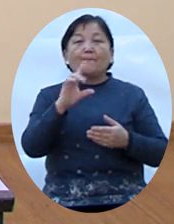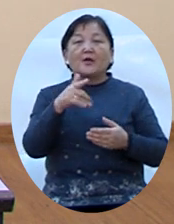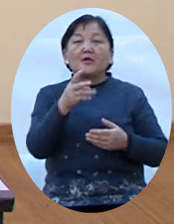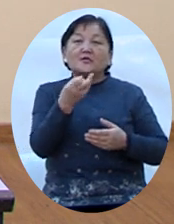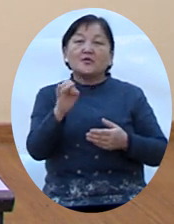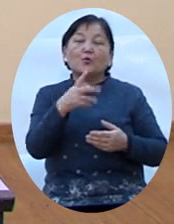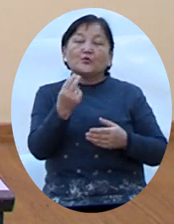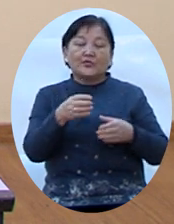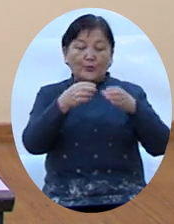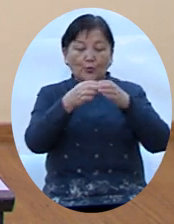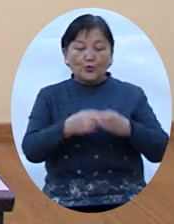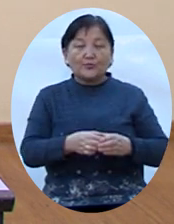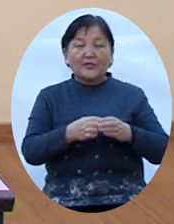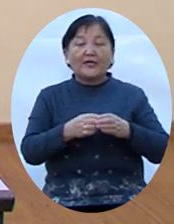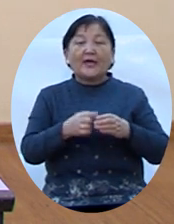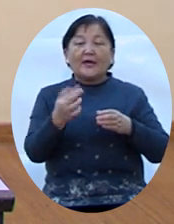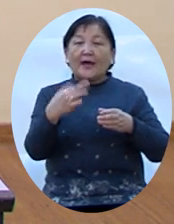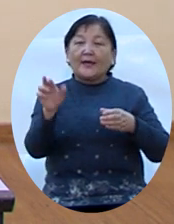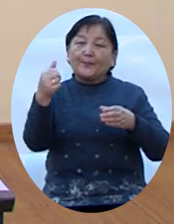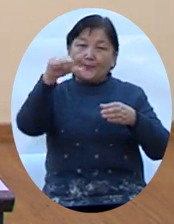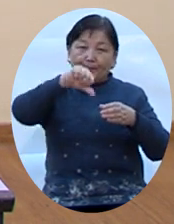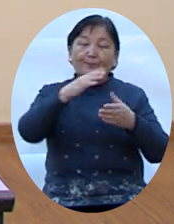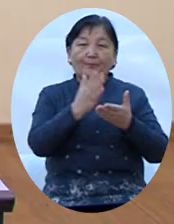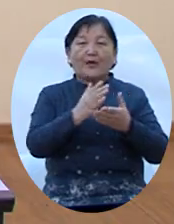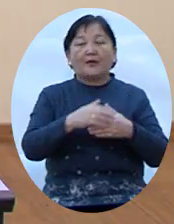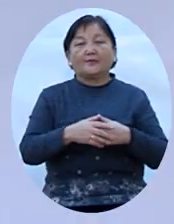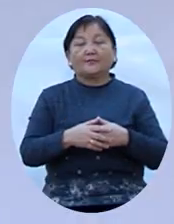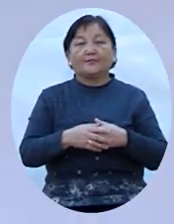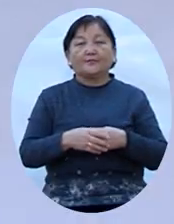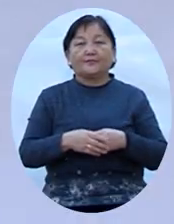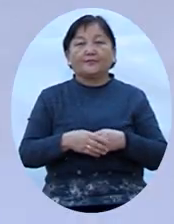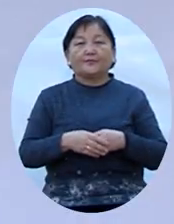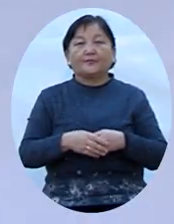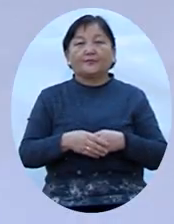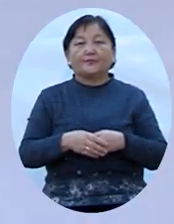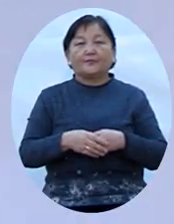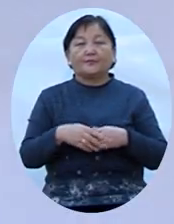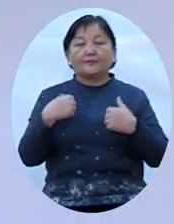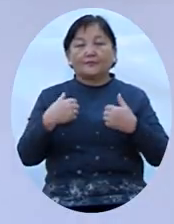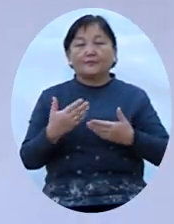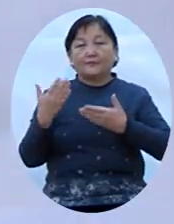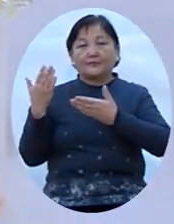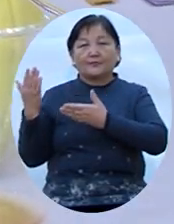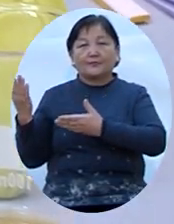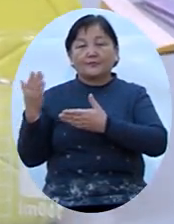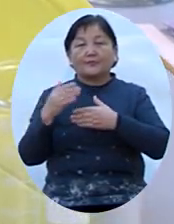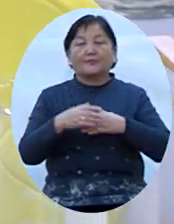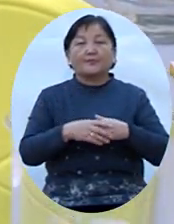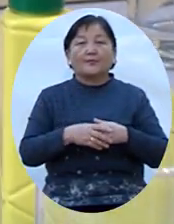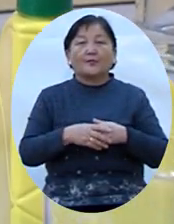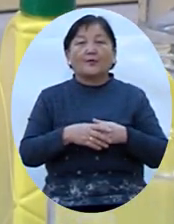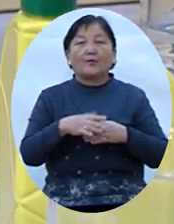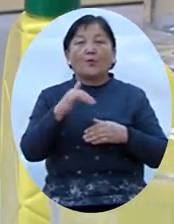хүчлийн уусмалын орчин универсал индикаторын цаасаа дурж ажиглая. За